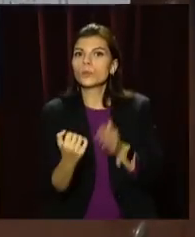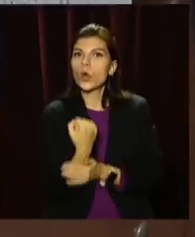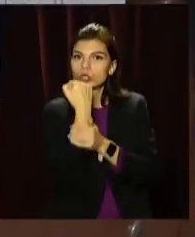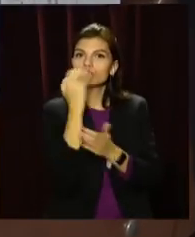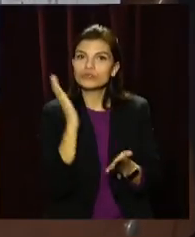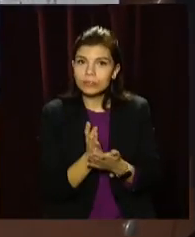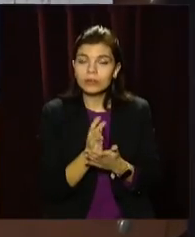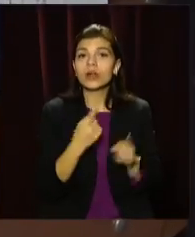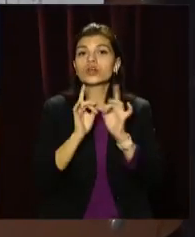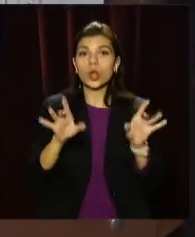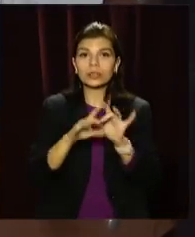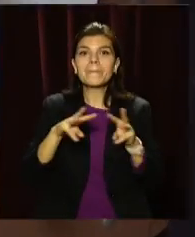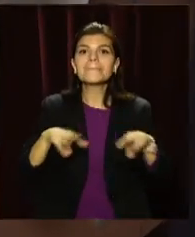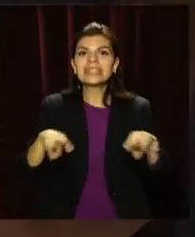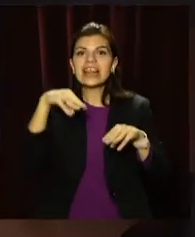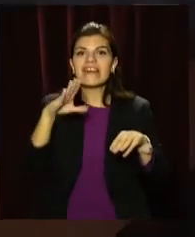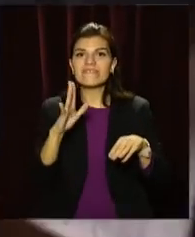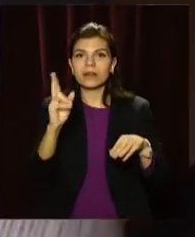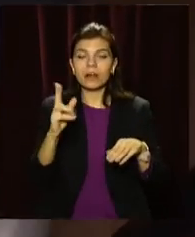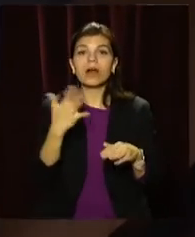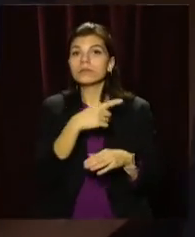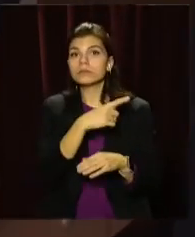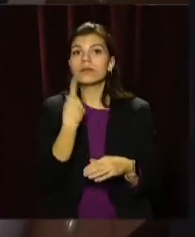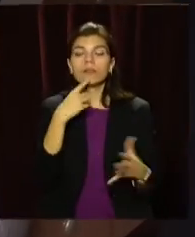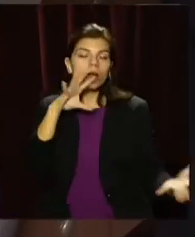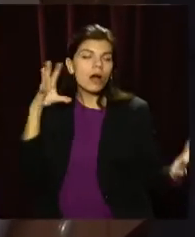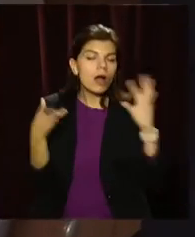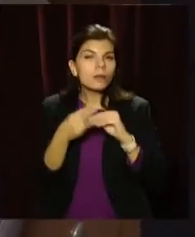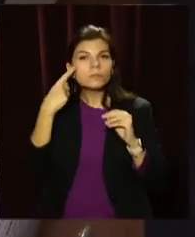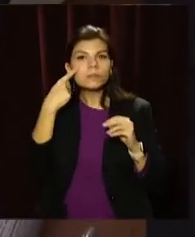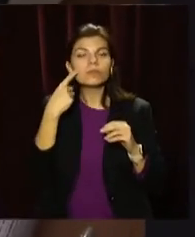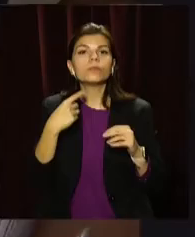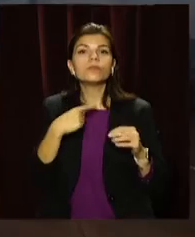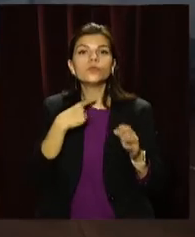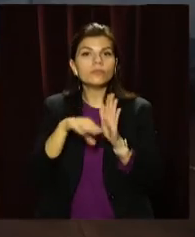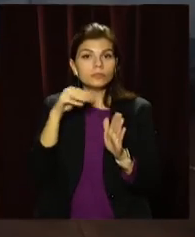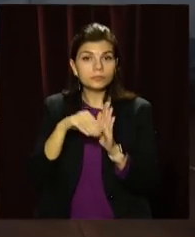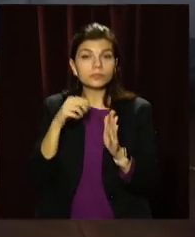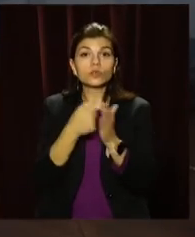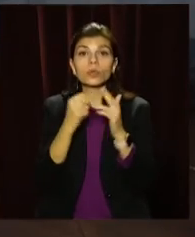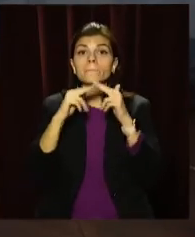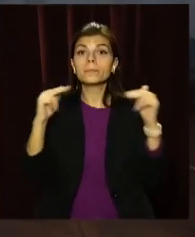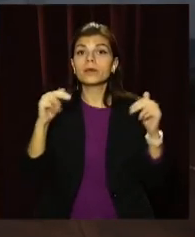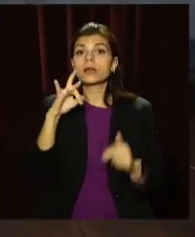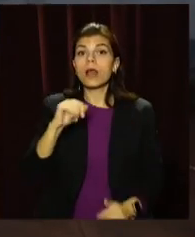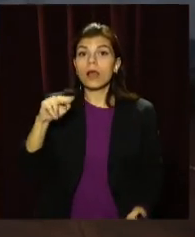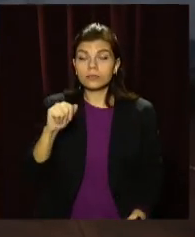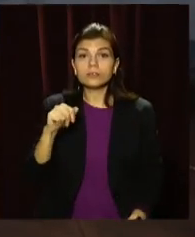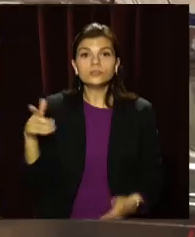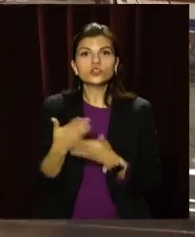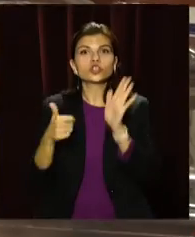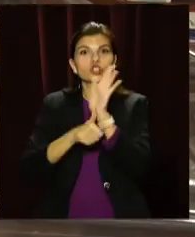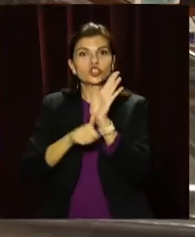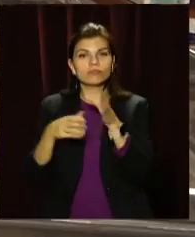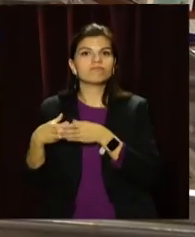підтримка. Розказали у міській ТВК, у якій підбивають підсумки голосування. До Дніпровської міськради проходить 6